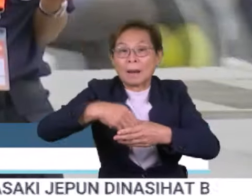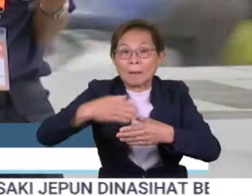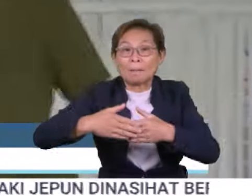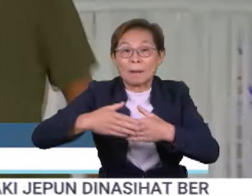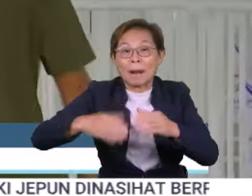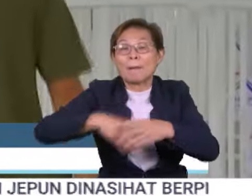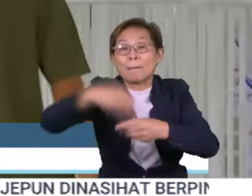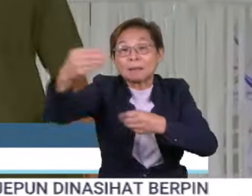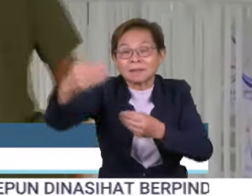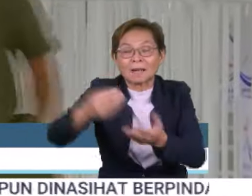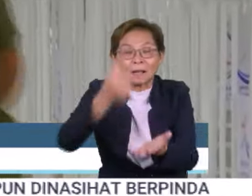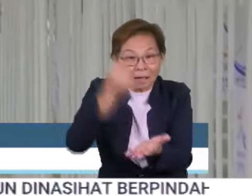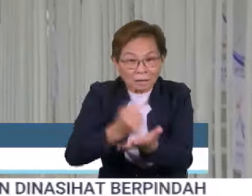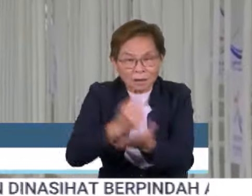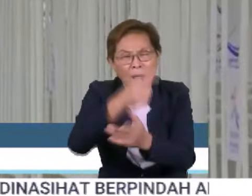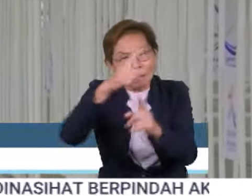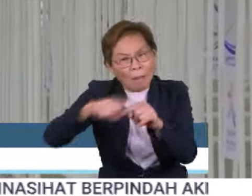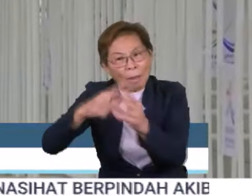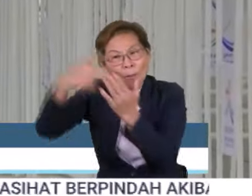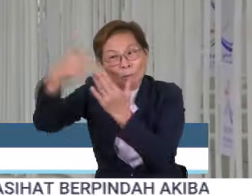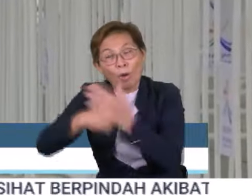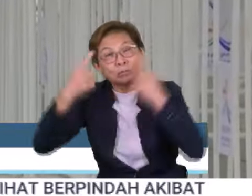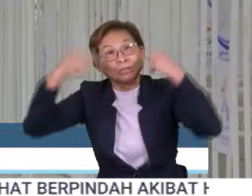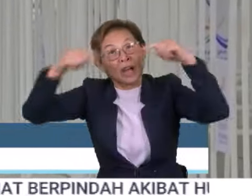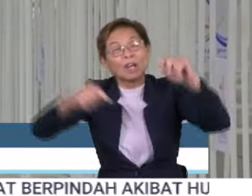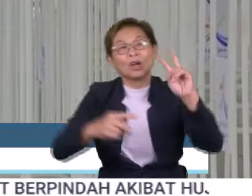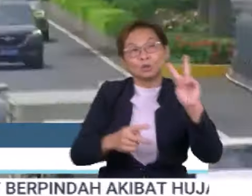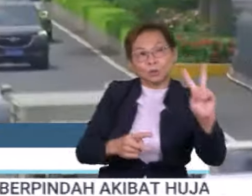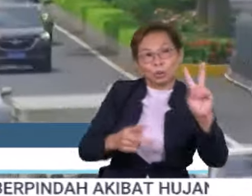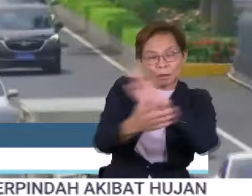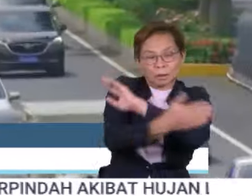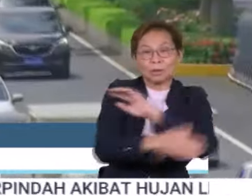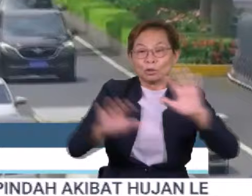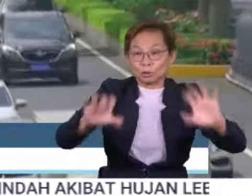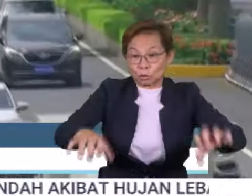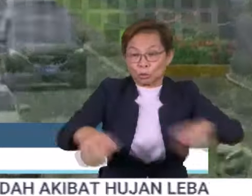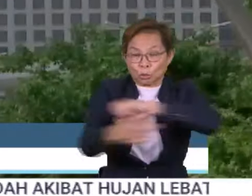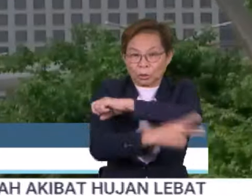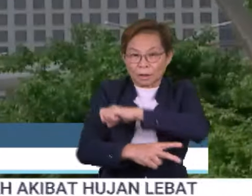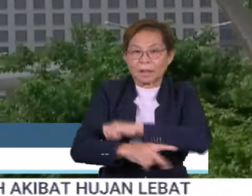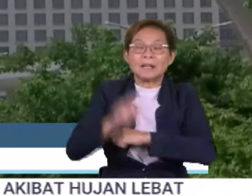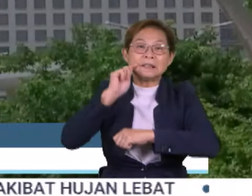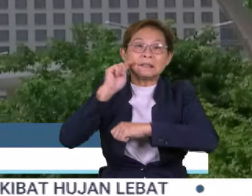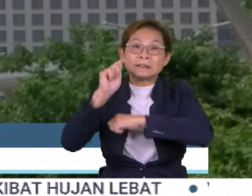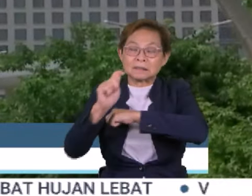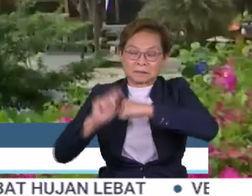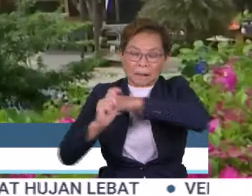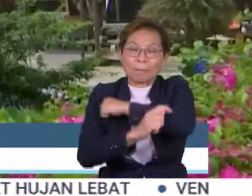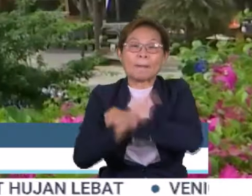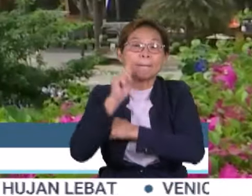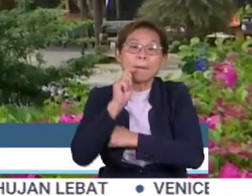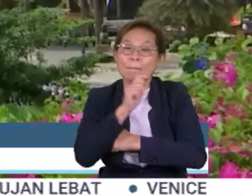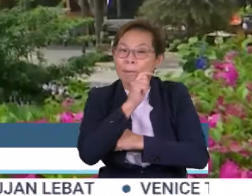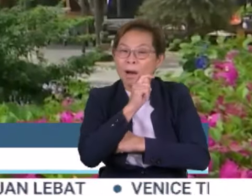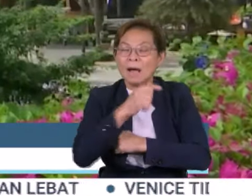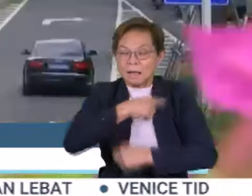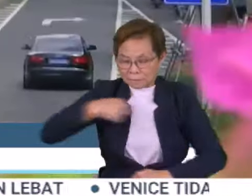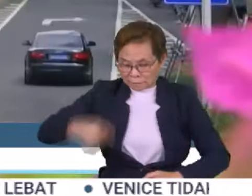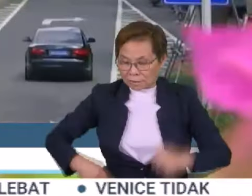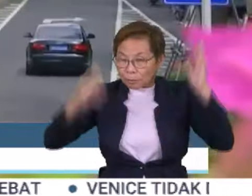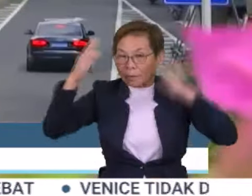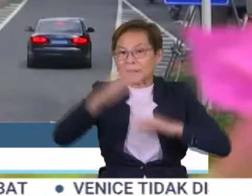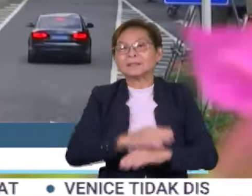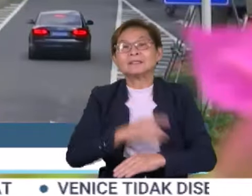keuangan. Pelbagai projek turut dijayakan seperti dua negara, Taman Bergembar, China-Malaysia, Pusat Maklumat